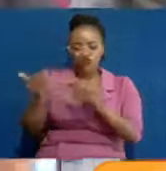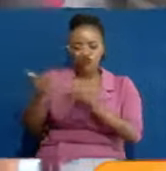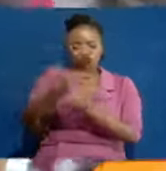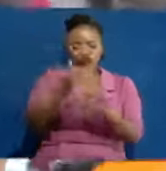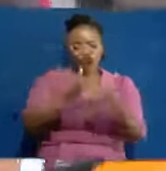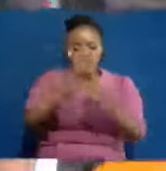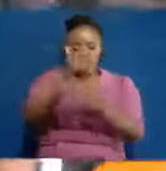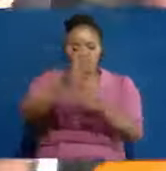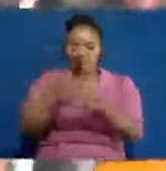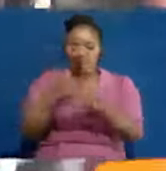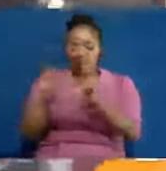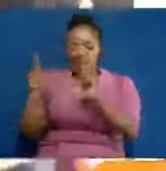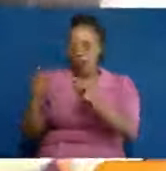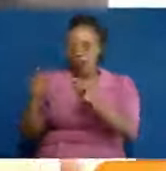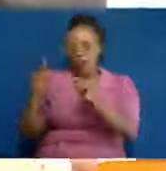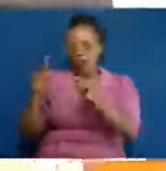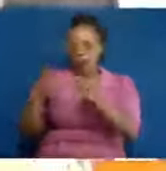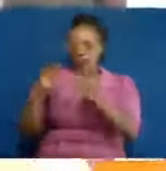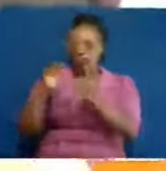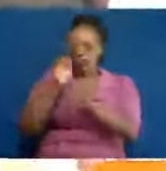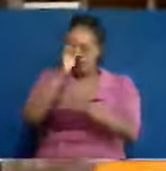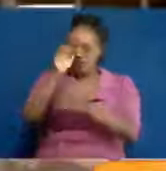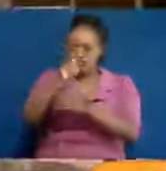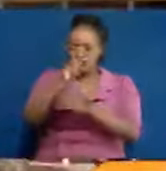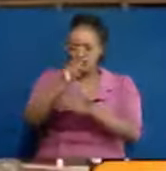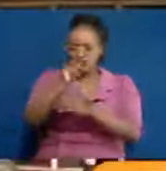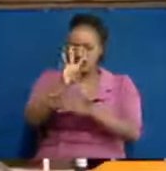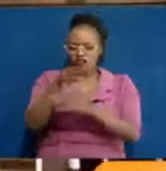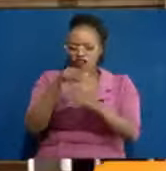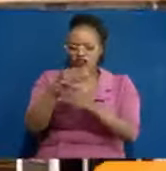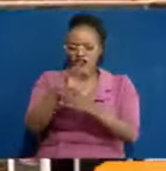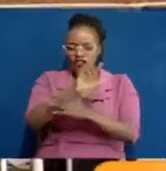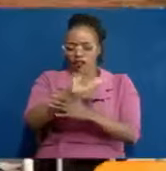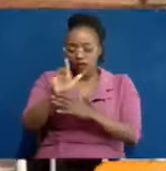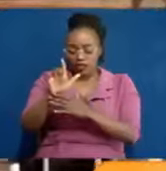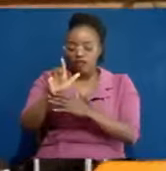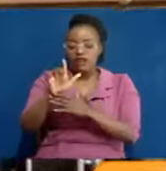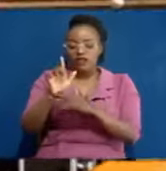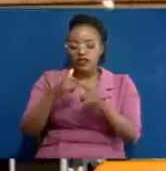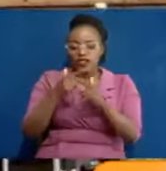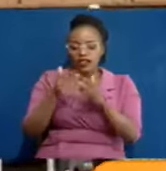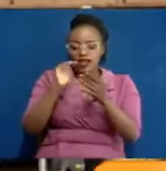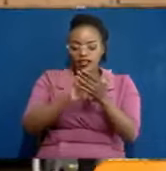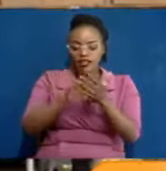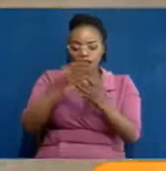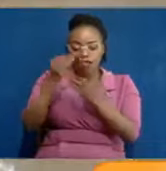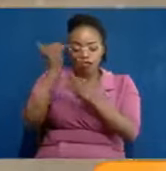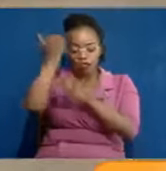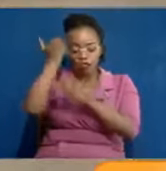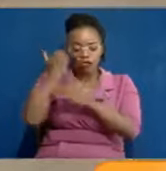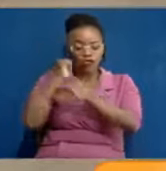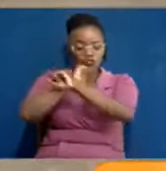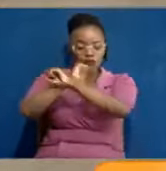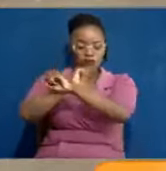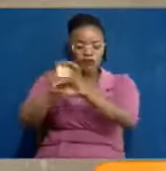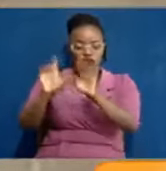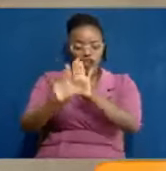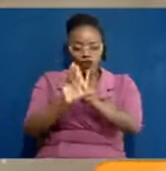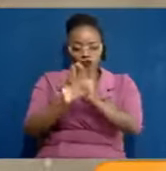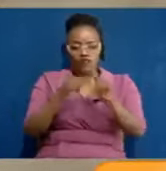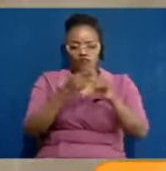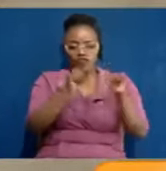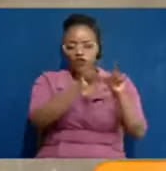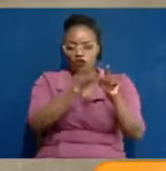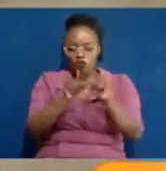ya kuporomoshwa kwa mswada wa fedha wa mwaka 2024, Jumanne serikali ilifika tena mahakamani kutetea sheria hiyo,